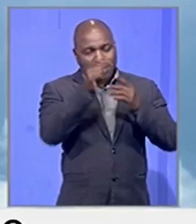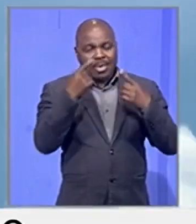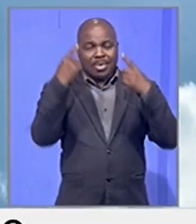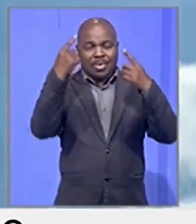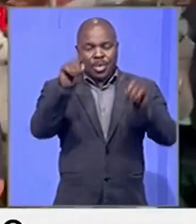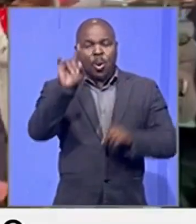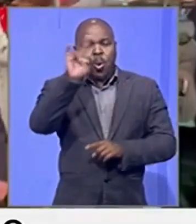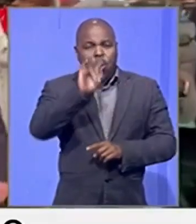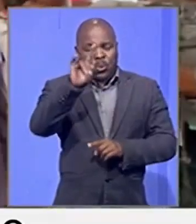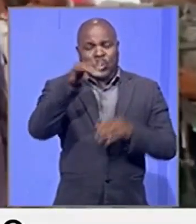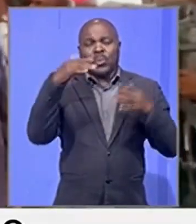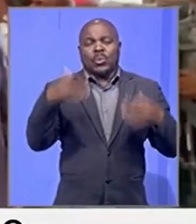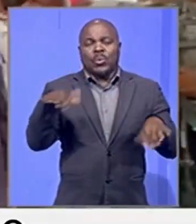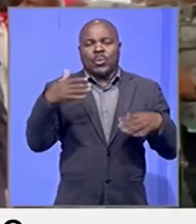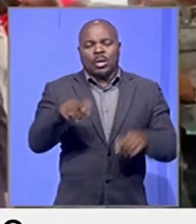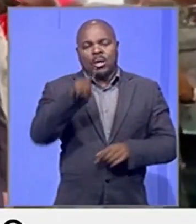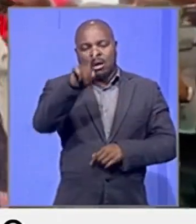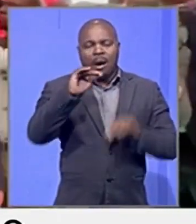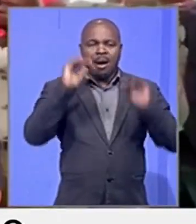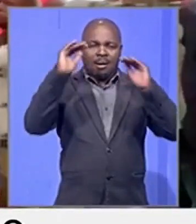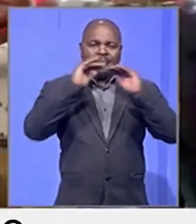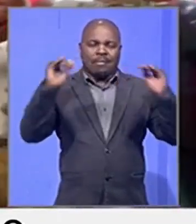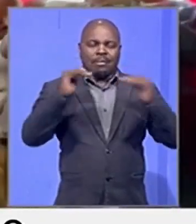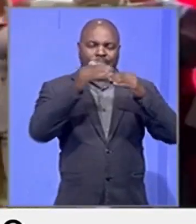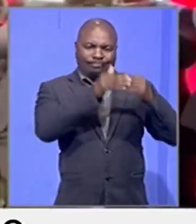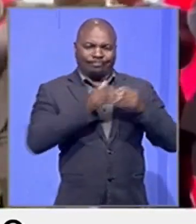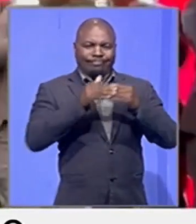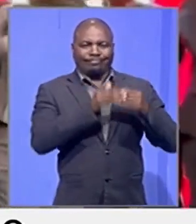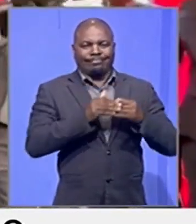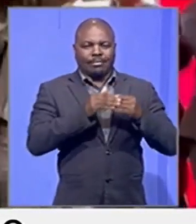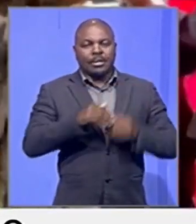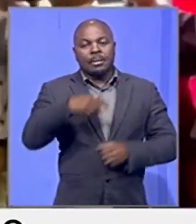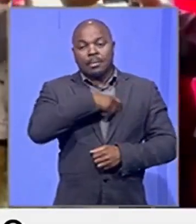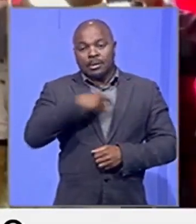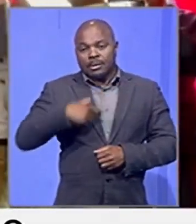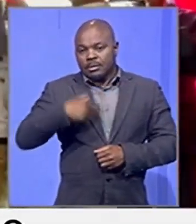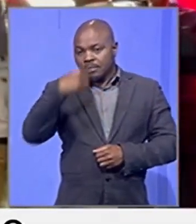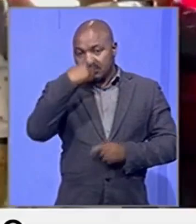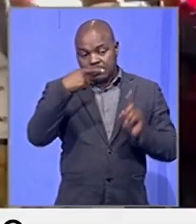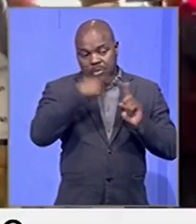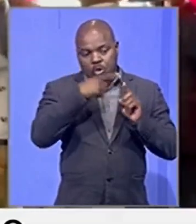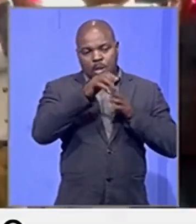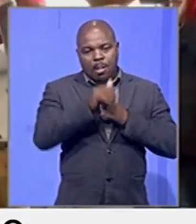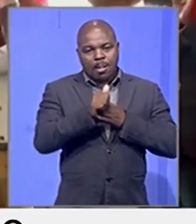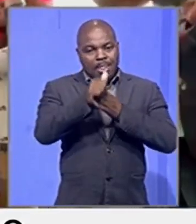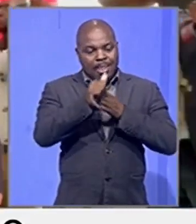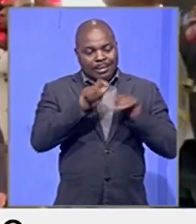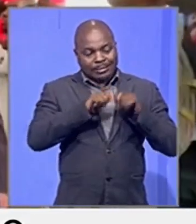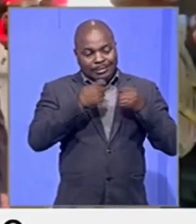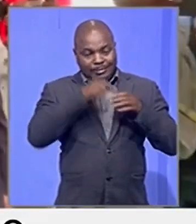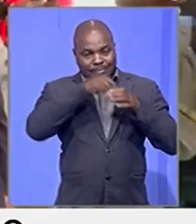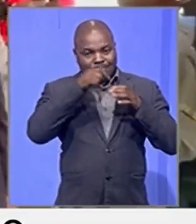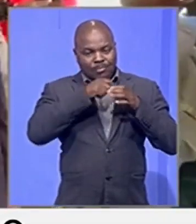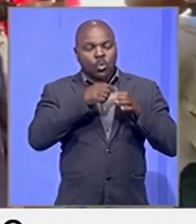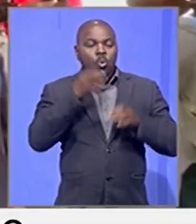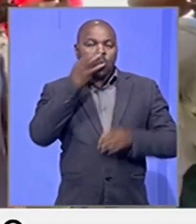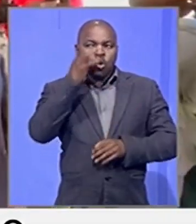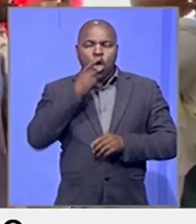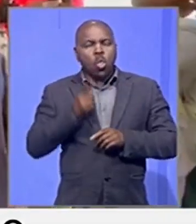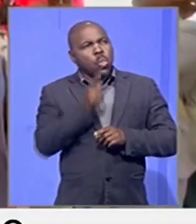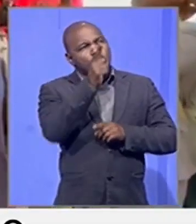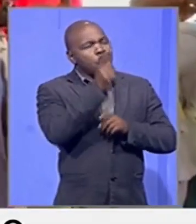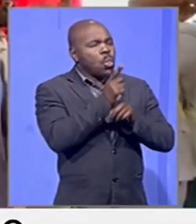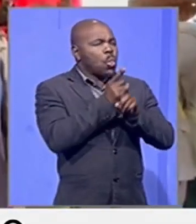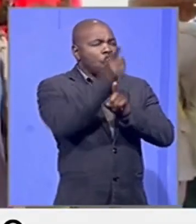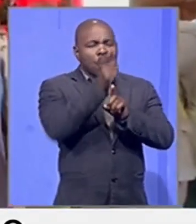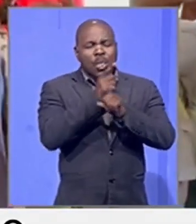godimo go ba sireletsa. Moporesidente Ramaphosa yo a eteletseng pele kemedi ya Afrika a re go romelwa ga dimisaele ga go kitla